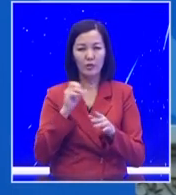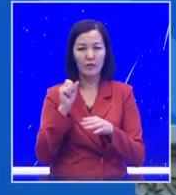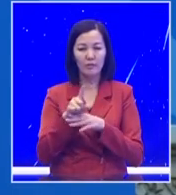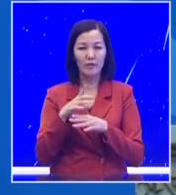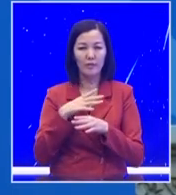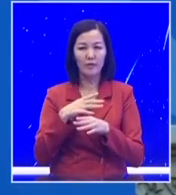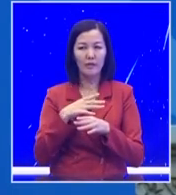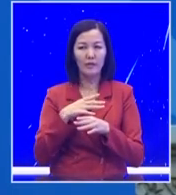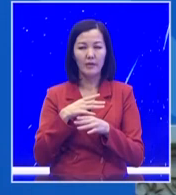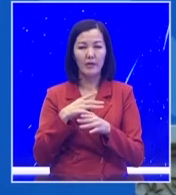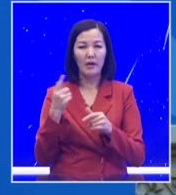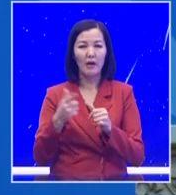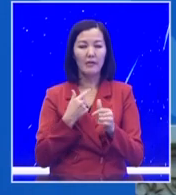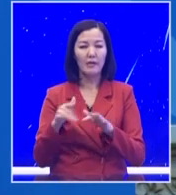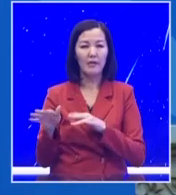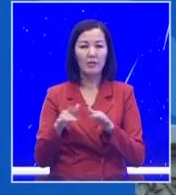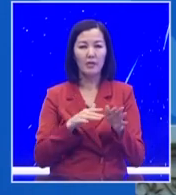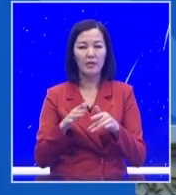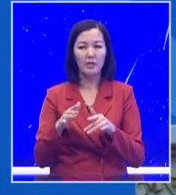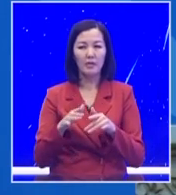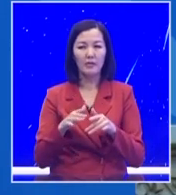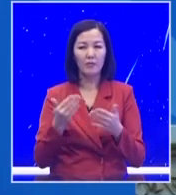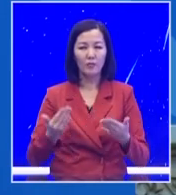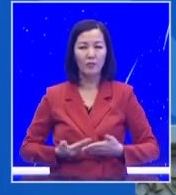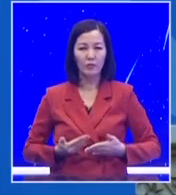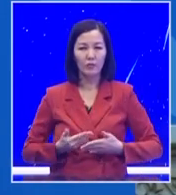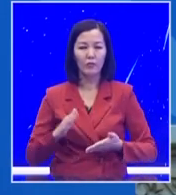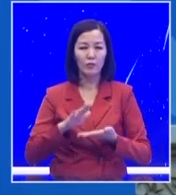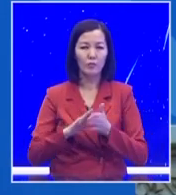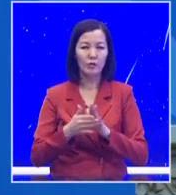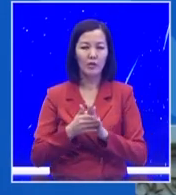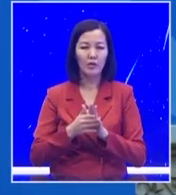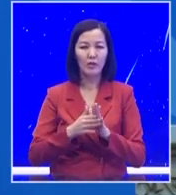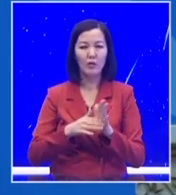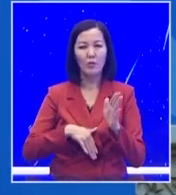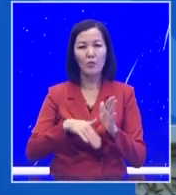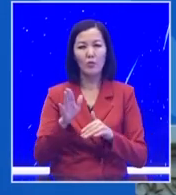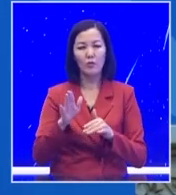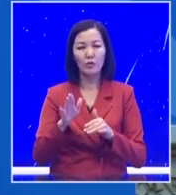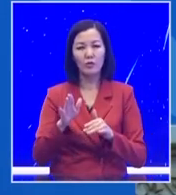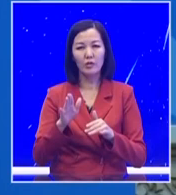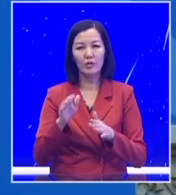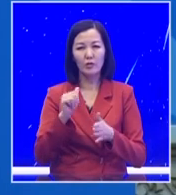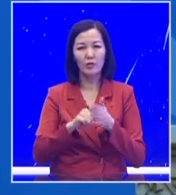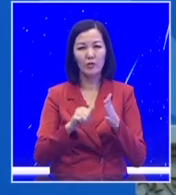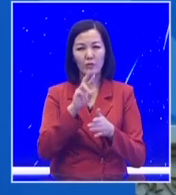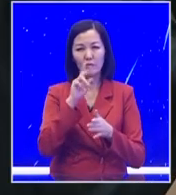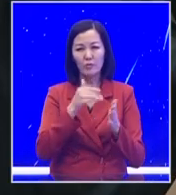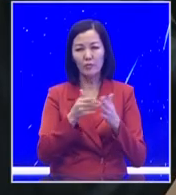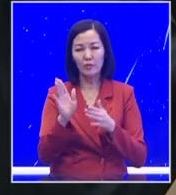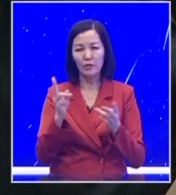тапсырамын. Аталған жұмыстар тұрғындардың өмір сүру және тұрмыс жағдайын жақсартуға оң ықпалын тигізетін